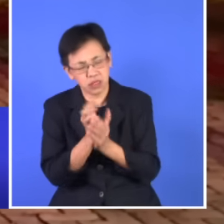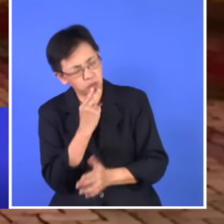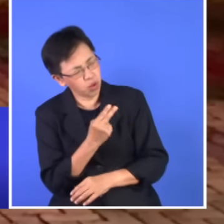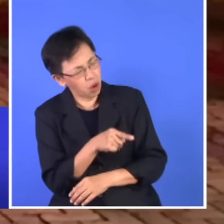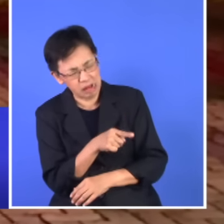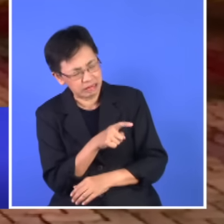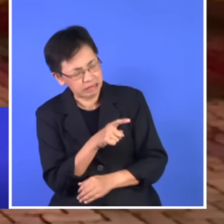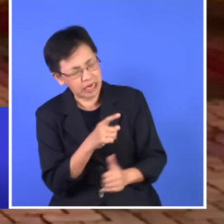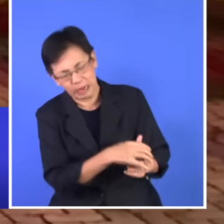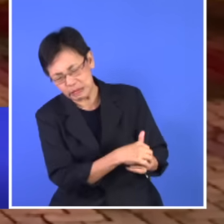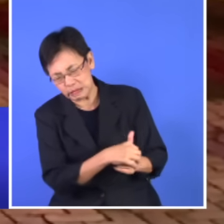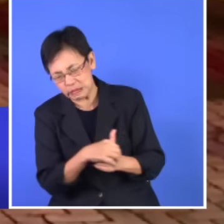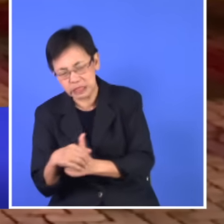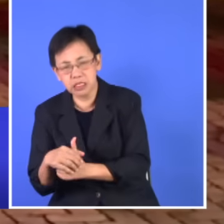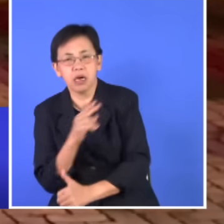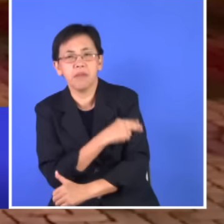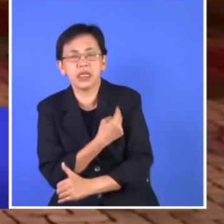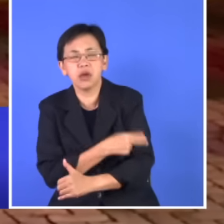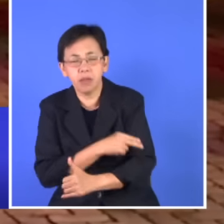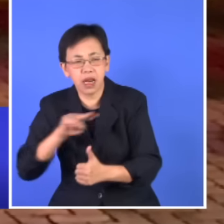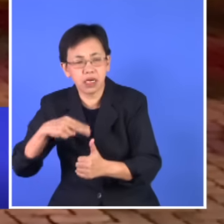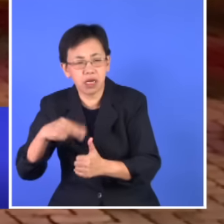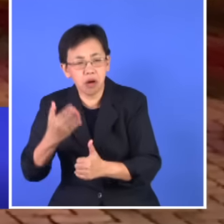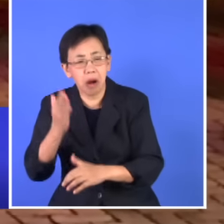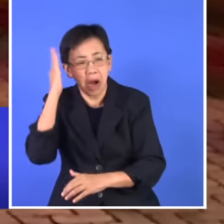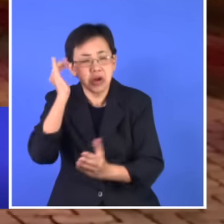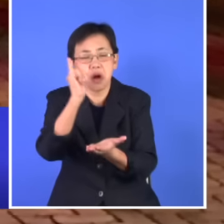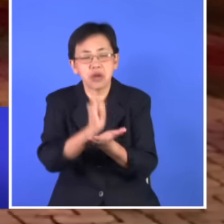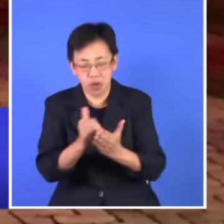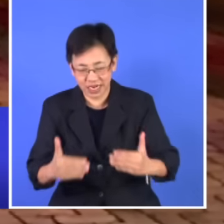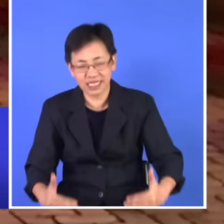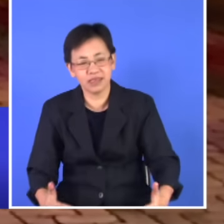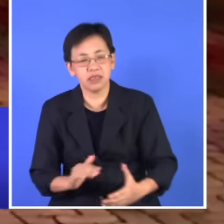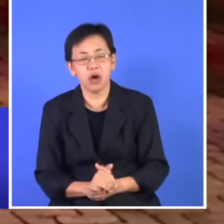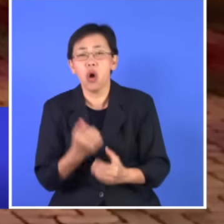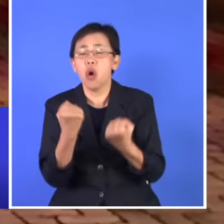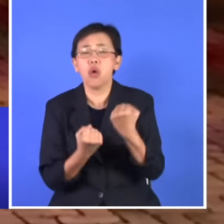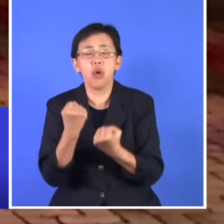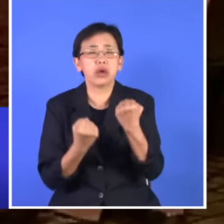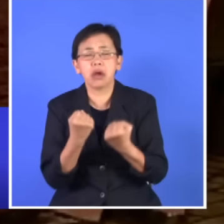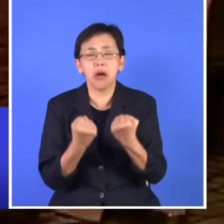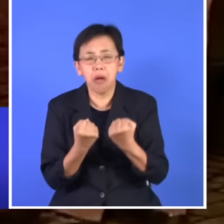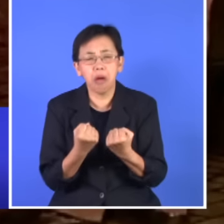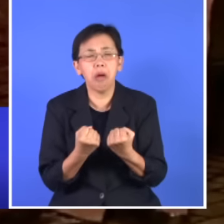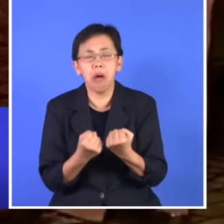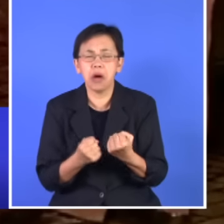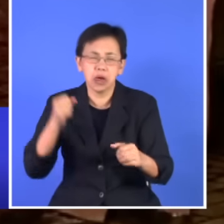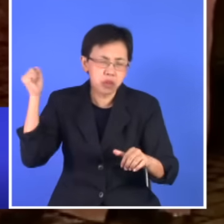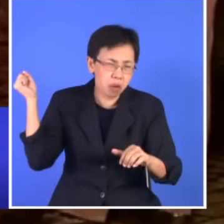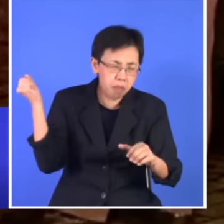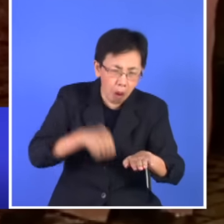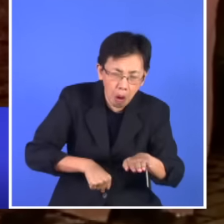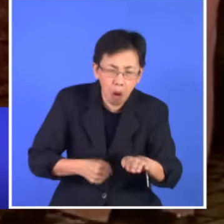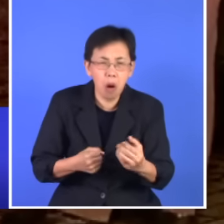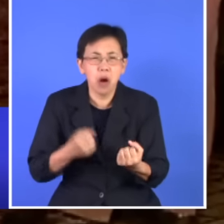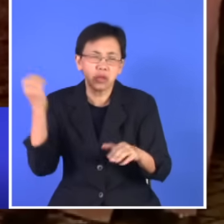อารมณ์รักษาอาการคุ้มคลั่งก่อนนะนี่ก็นอนอยู่ทีพื้นเนี่ยนะค่ะรถเสียหายไปทั้งหมด 4คันอื 1ในนั้นคือรถ